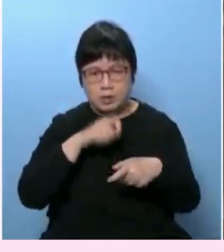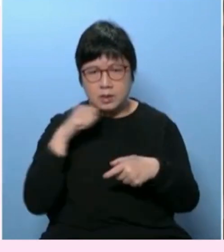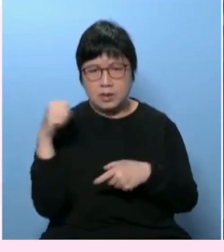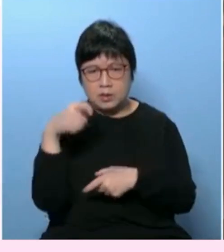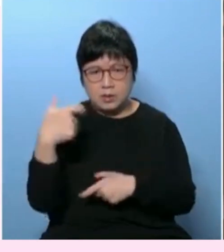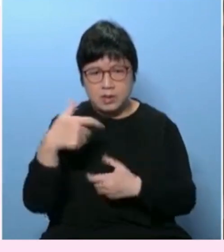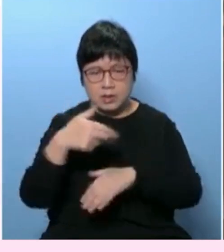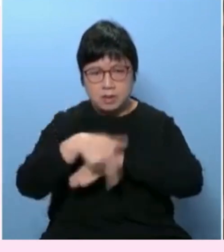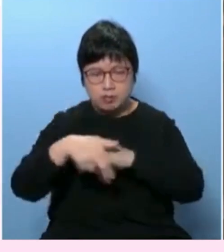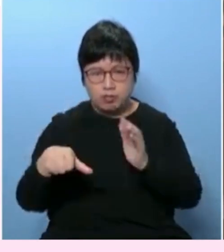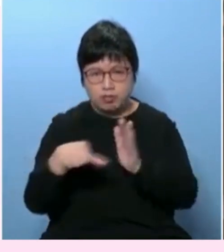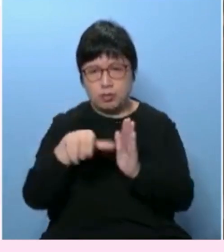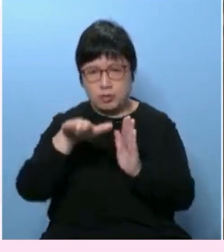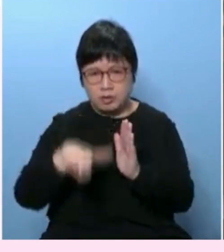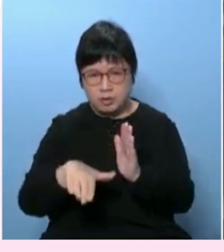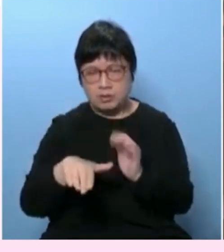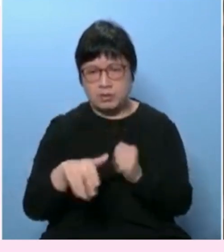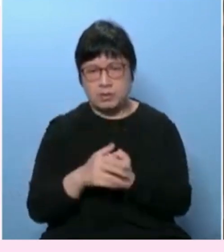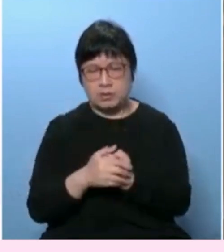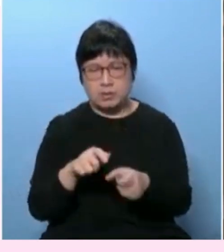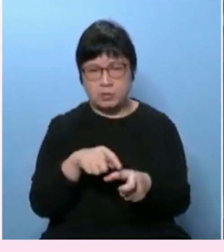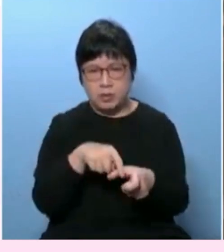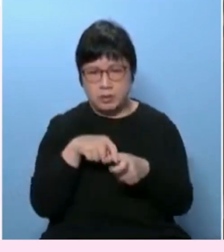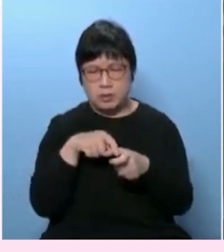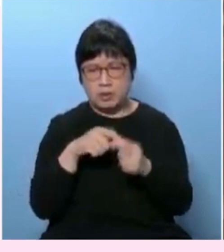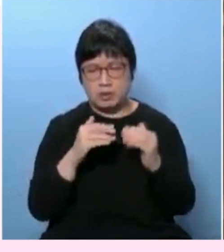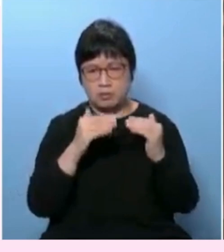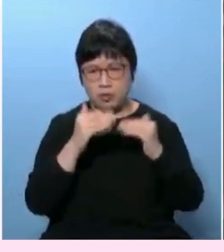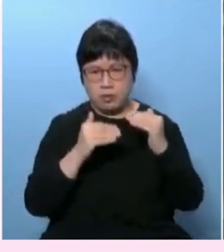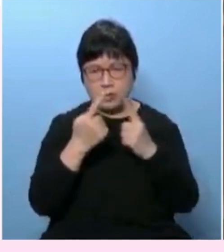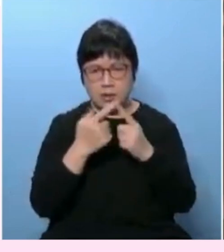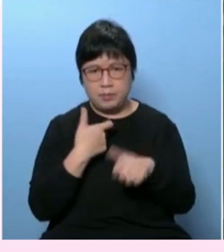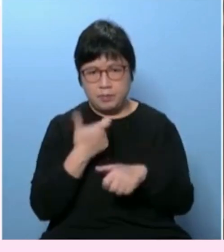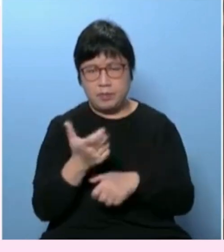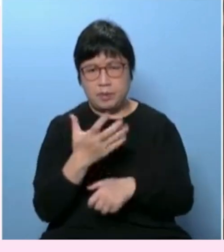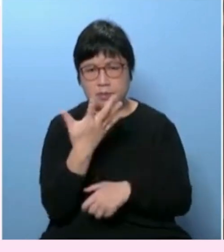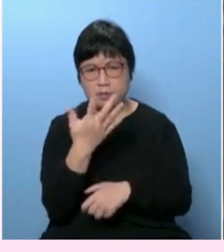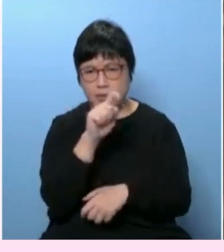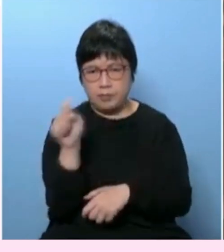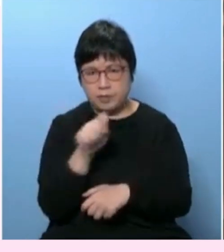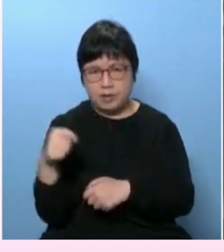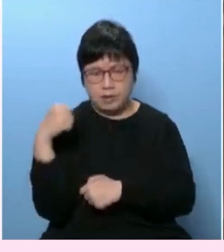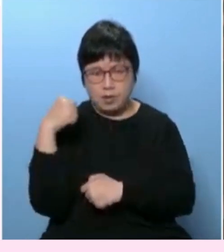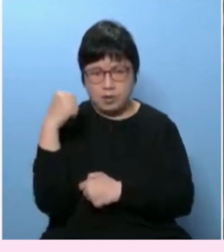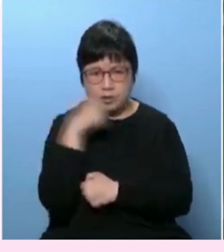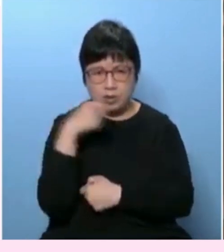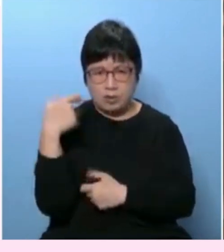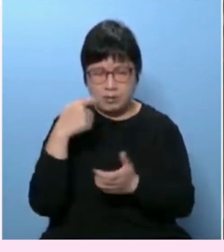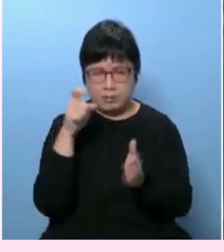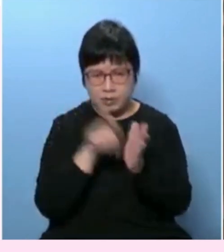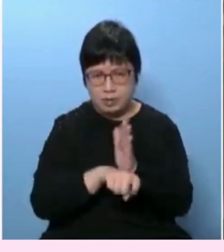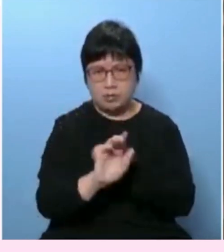計劃的最低有關入息水平的人士是支付5%的強積金供款。至